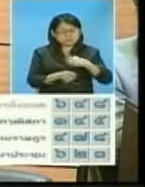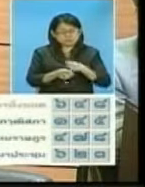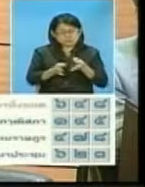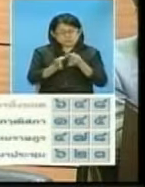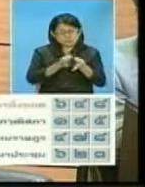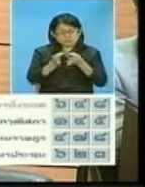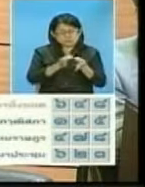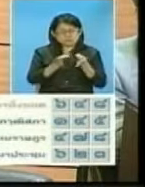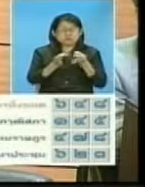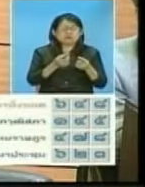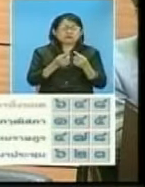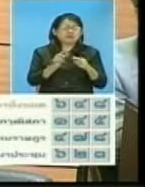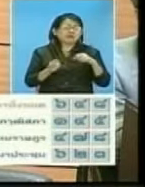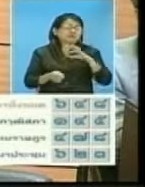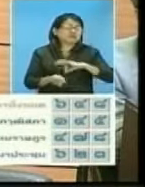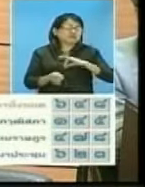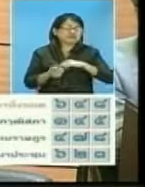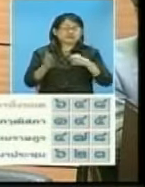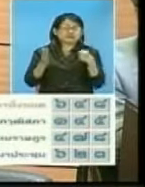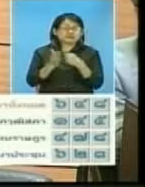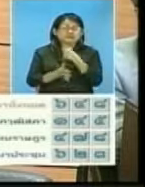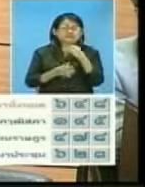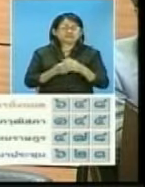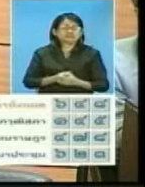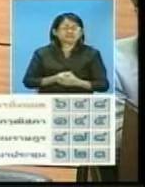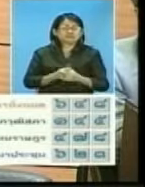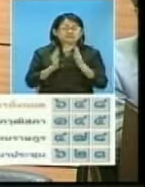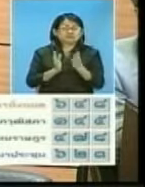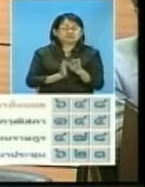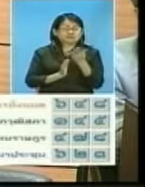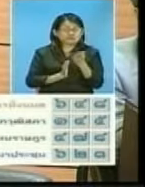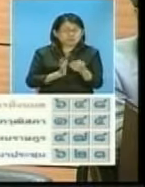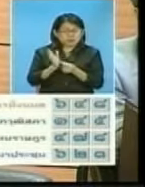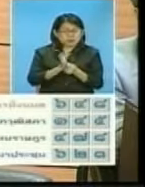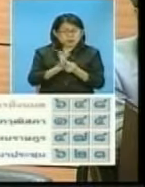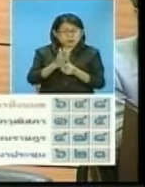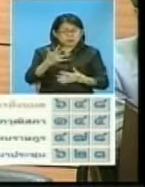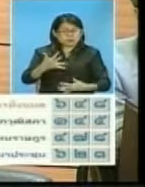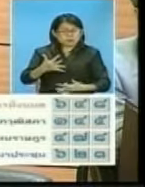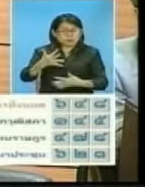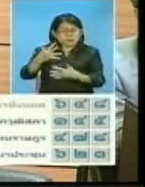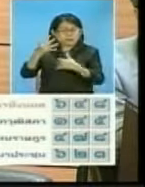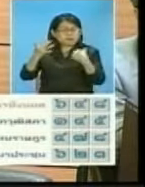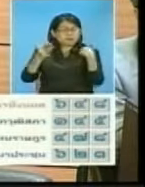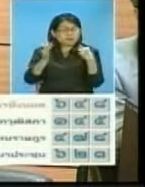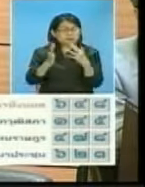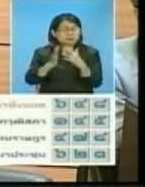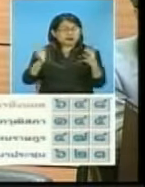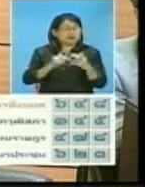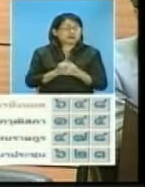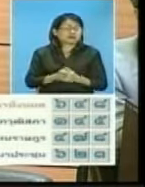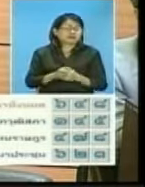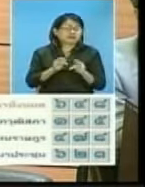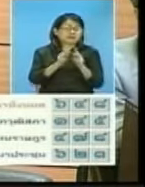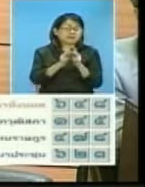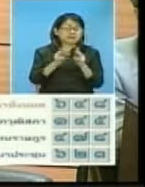แจงแต่ก็เสียดายอีกฮะว่าเนื่องจากผู้แปรยติมีจำนวนมากกรรมาธิการเนี่ย